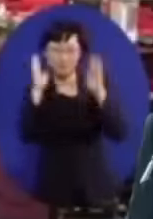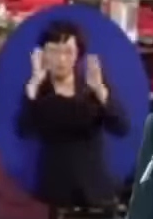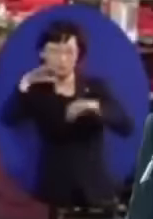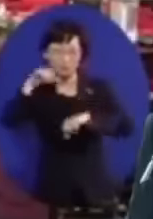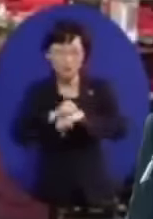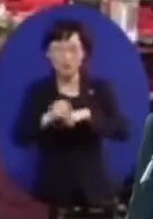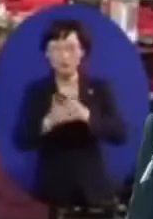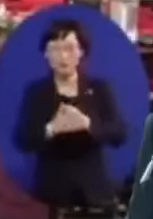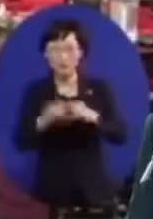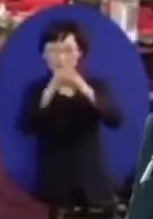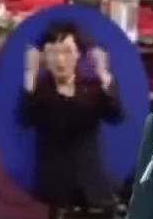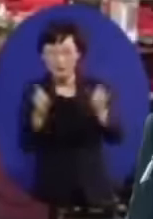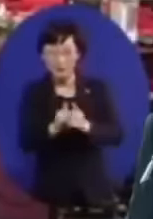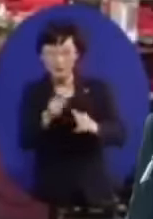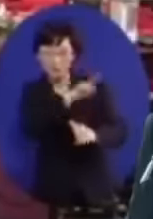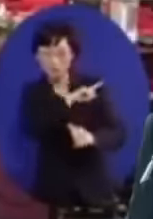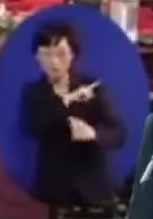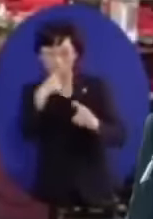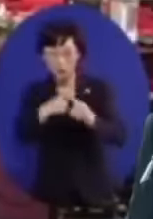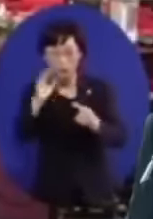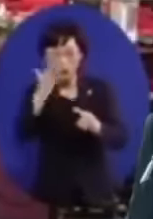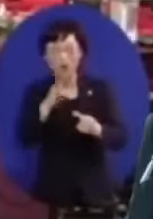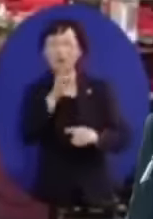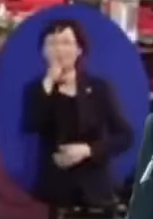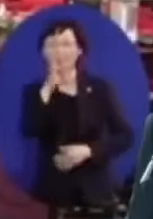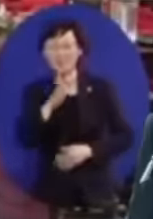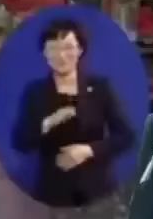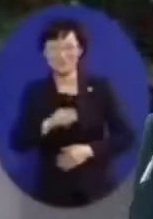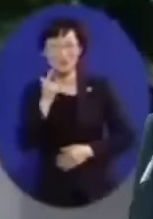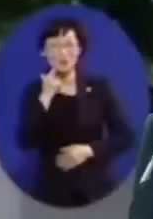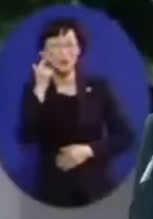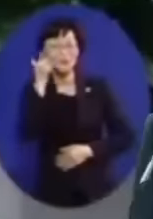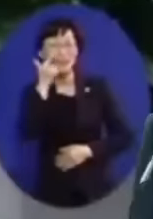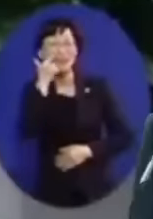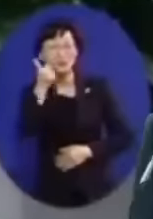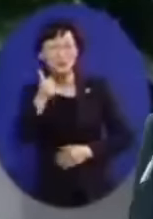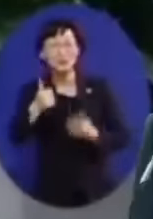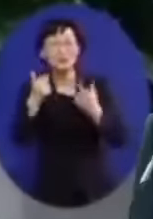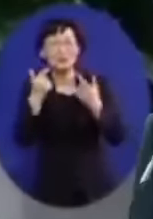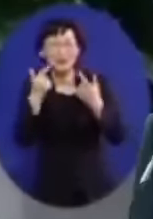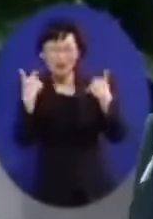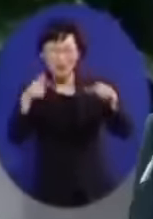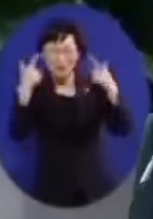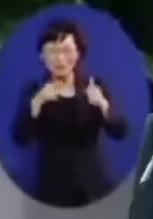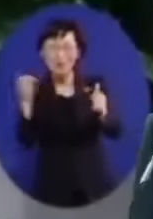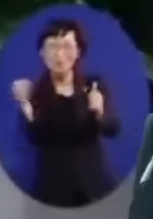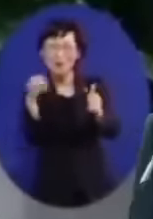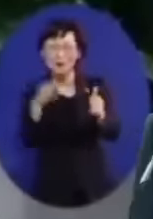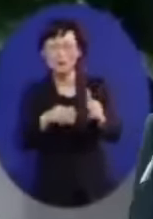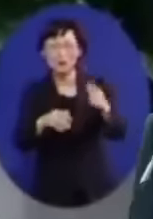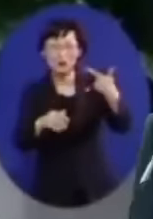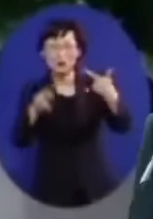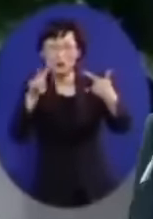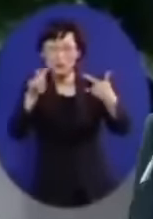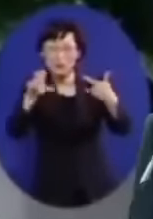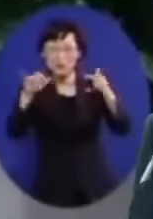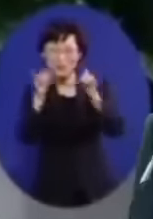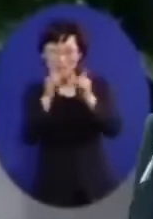해서 세상에 1등을 하지 않습니다. 우리 아버님이 늘 그 말을 했어요. 6.25 때 생활이